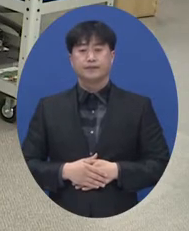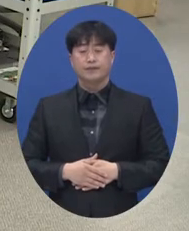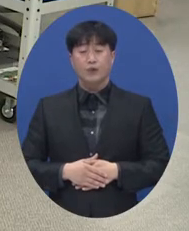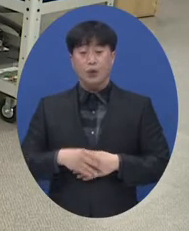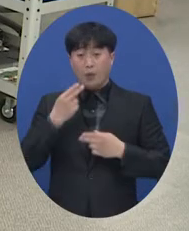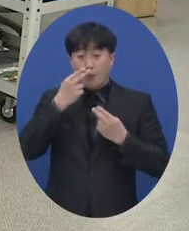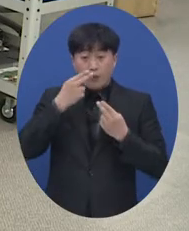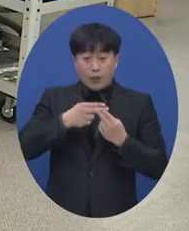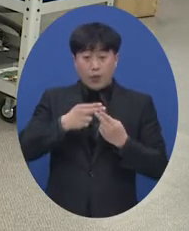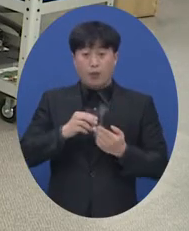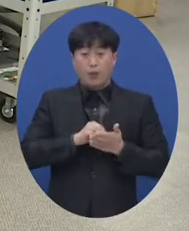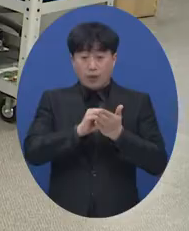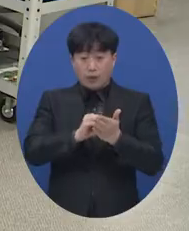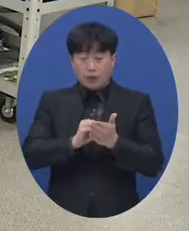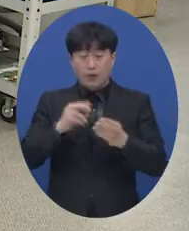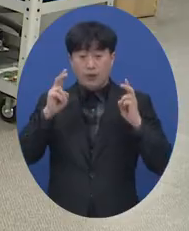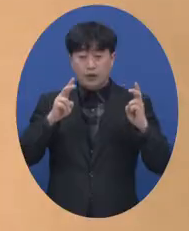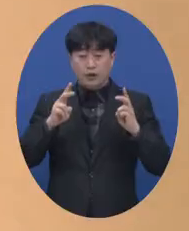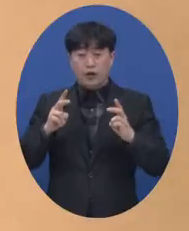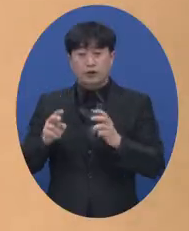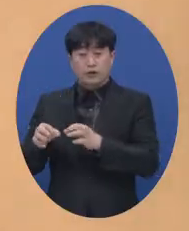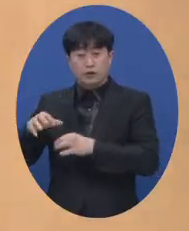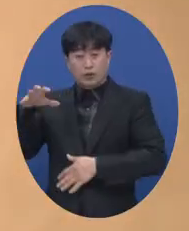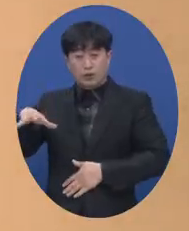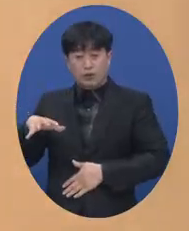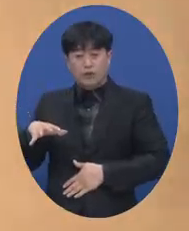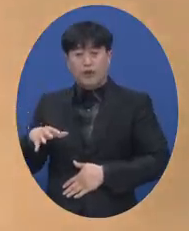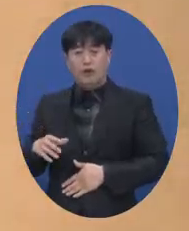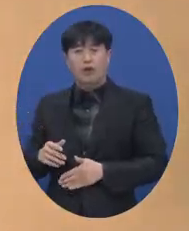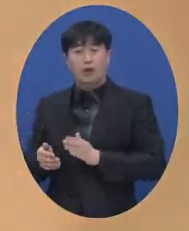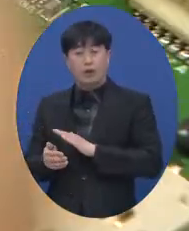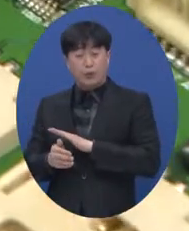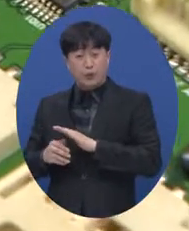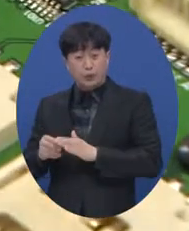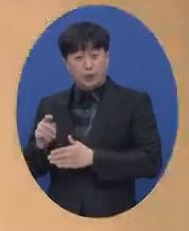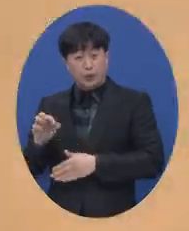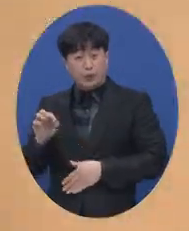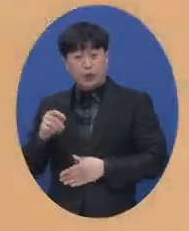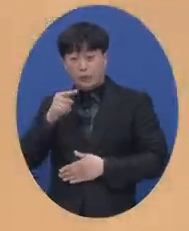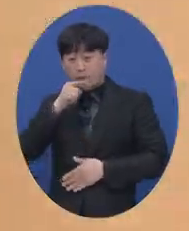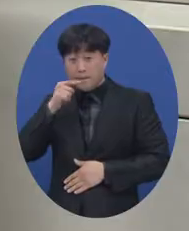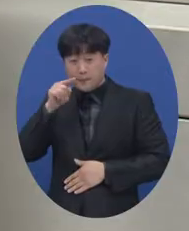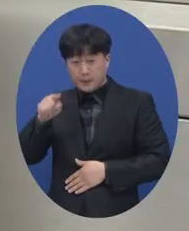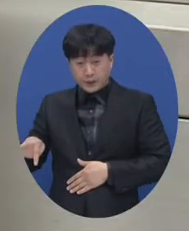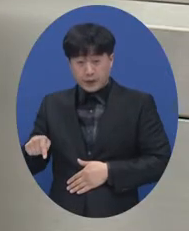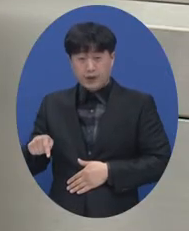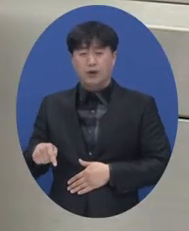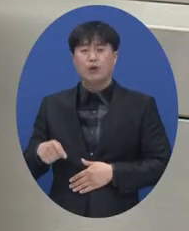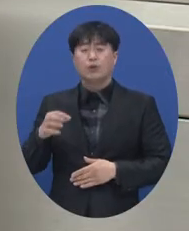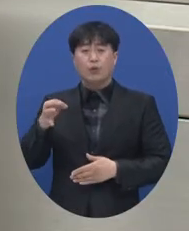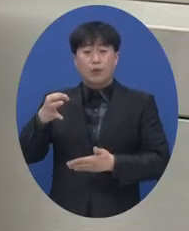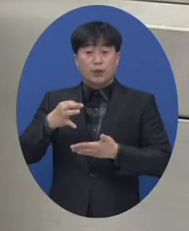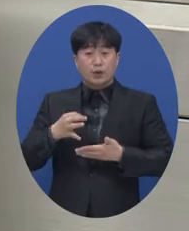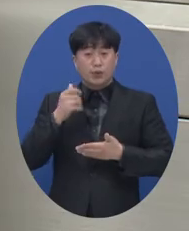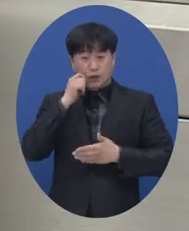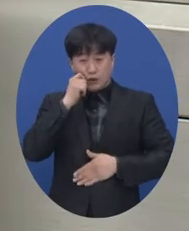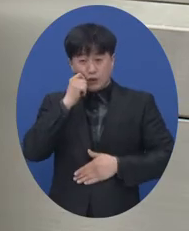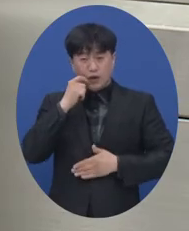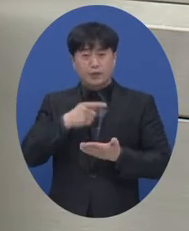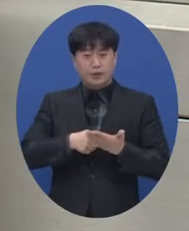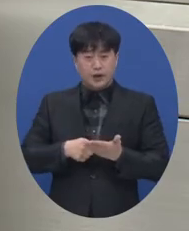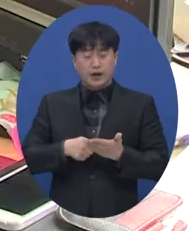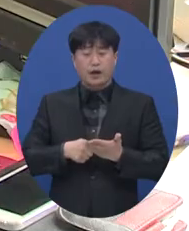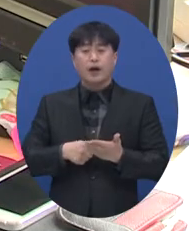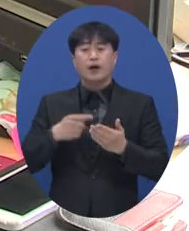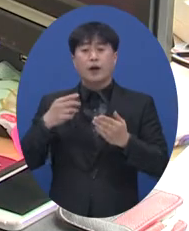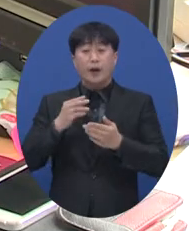보험에 가입한 기업이 거래처 외상 판매를 한 후 대금을 돌려받지 못할 경우 손실 금의 일부를 보상하는 공적 보험제도